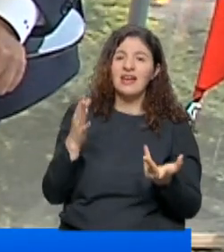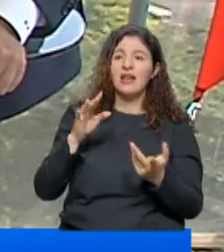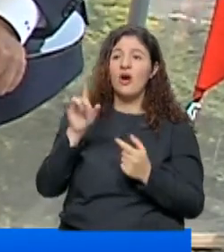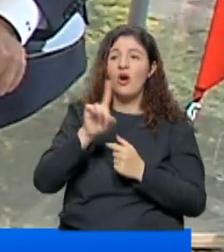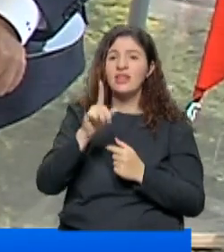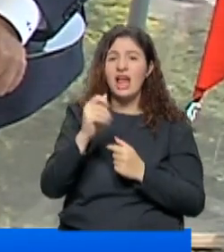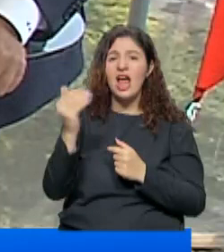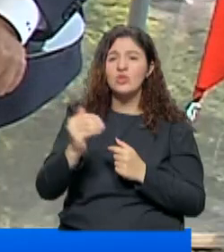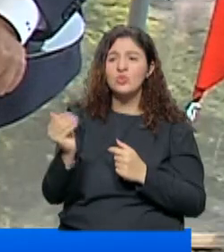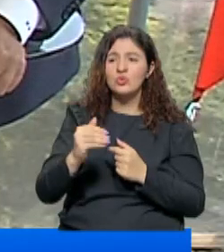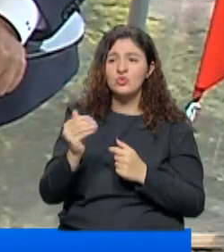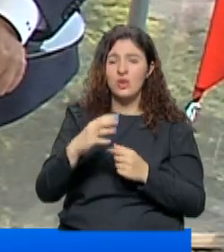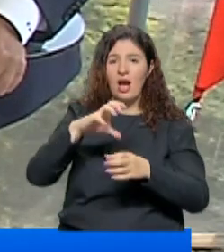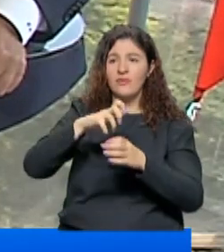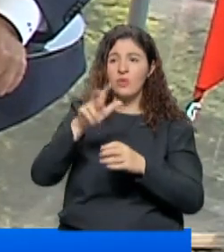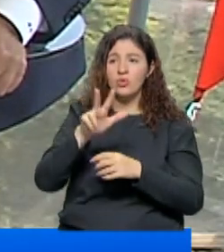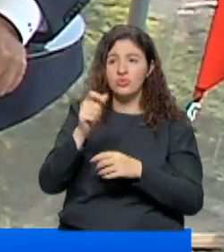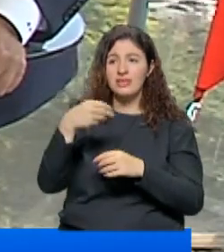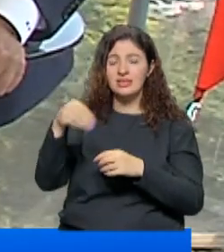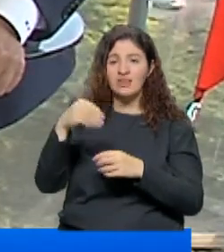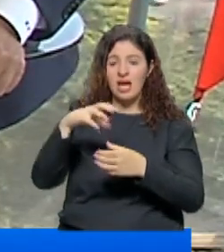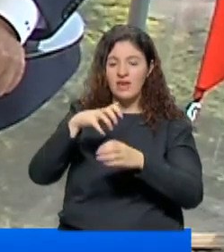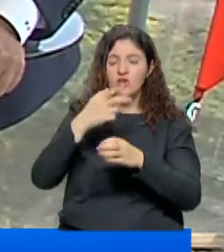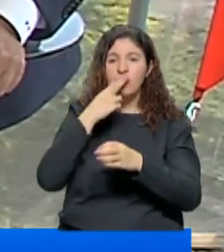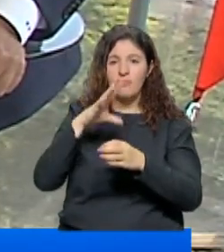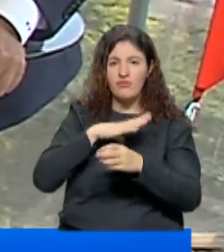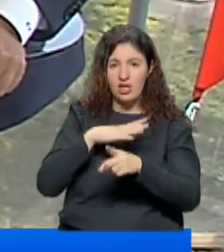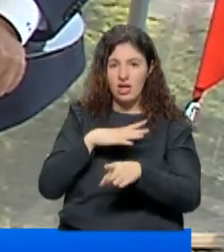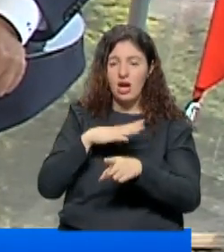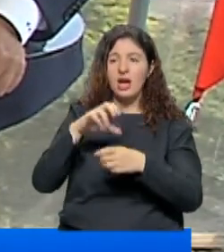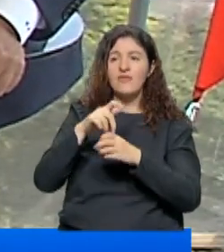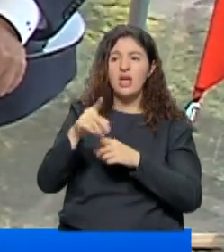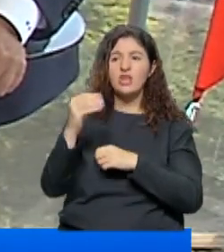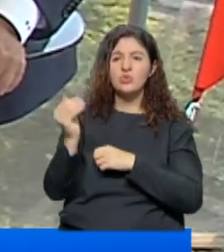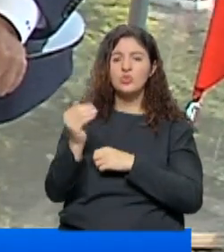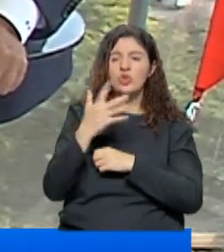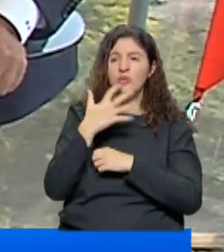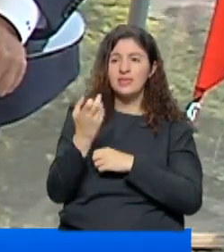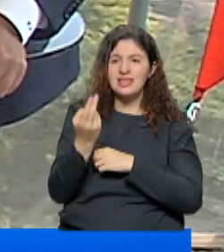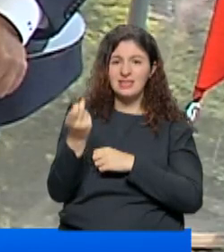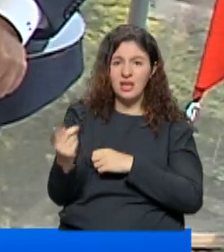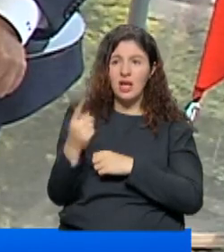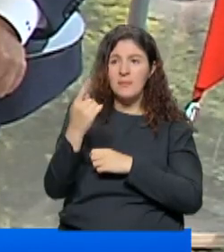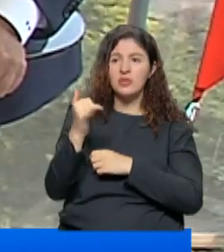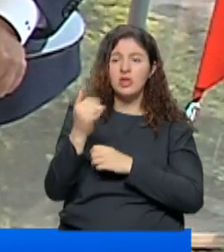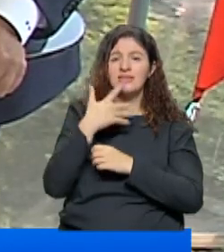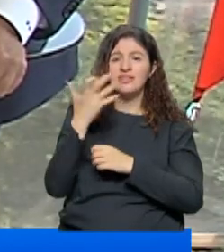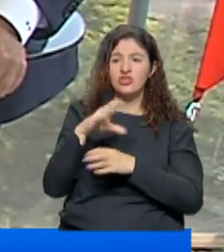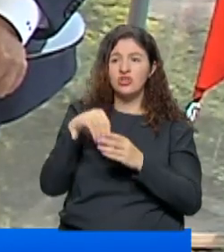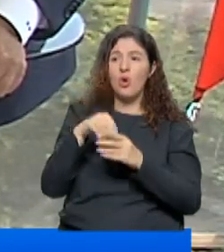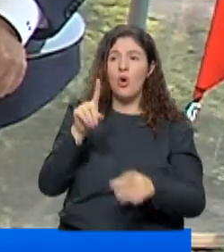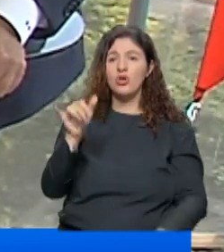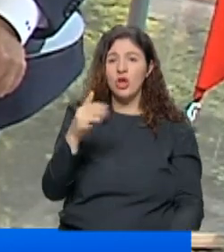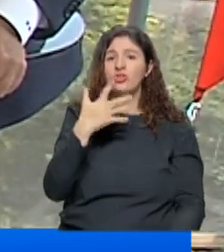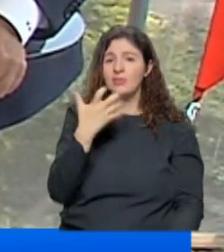10 lira en ucuzu kavanozun, 30 liraya satılan kavanoz var. Kavanoz en ucuz domates 7 lira. 1 kilo salça için 10